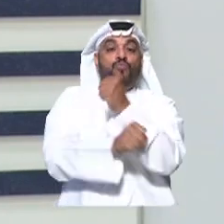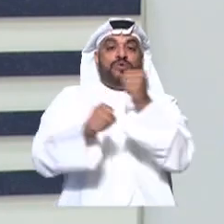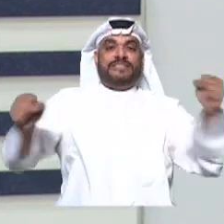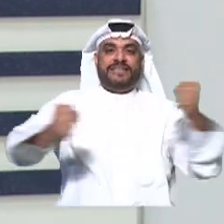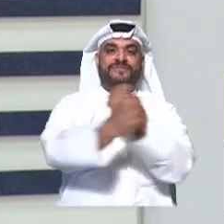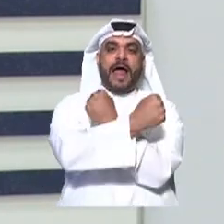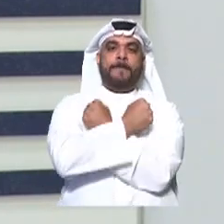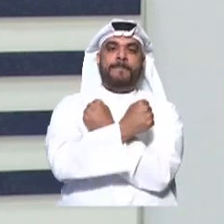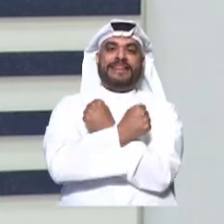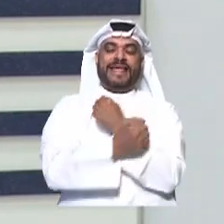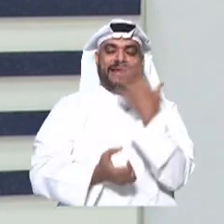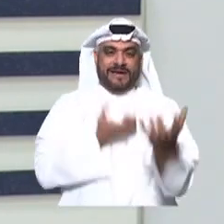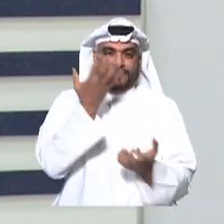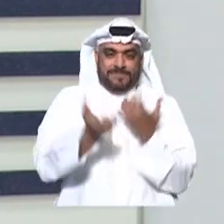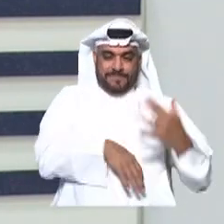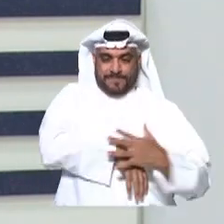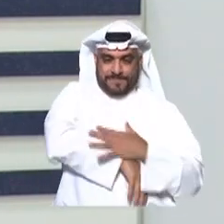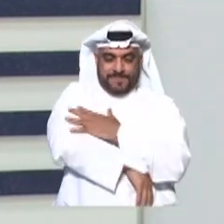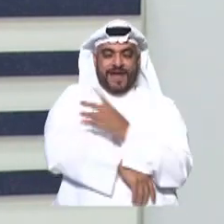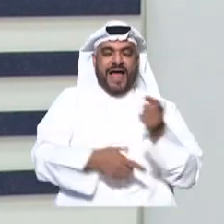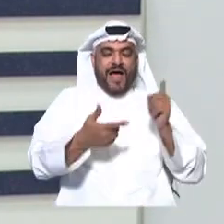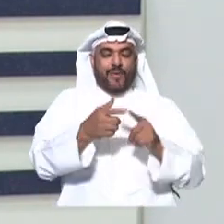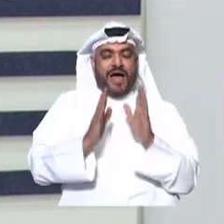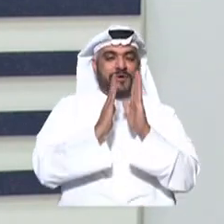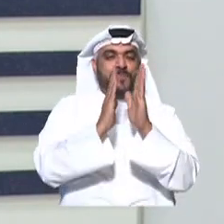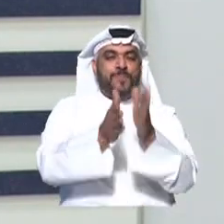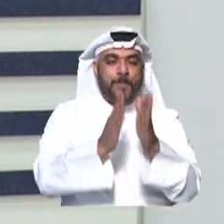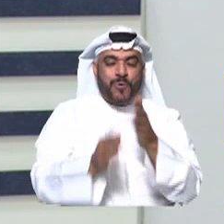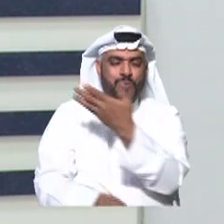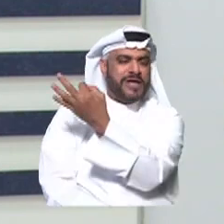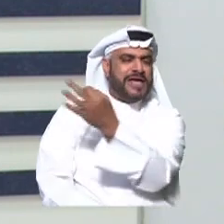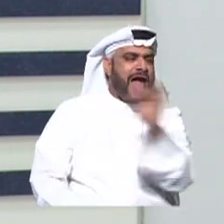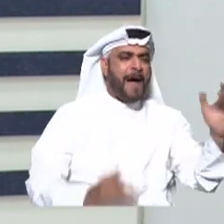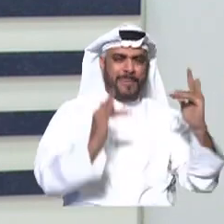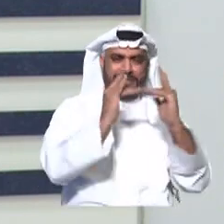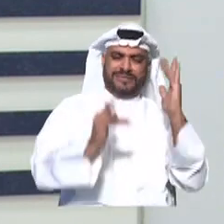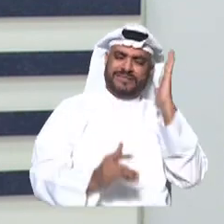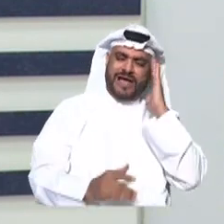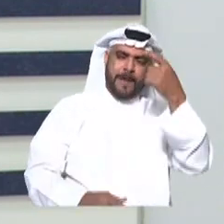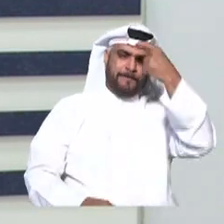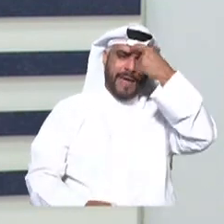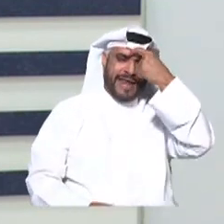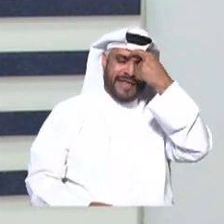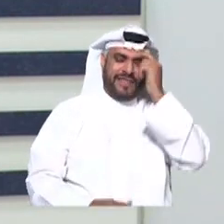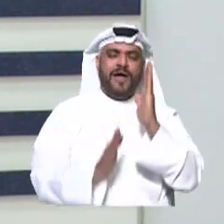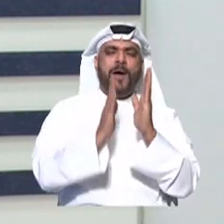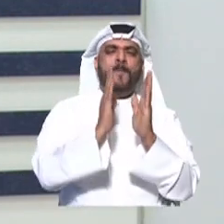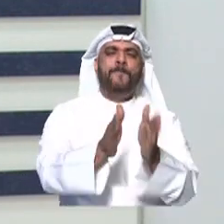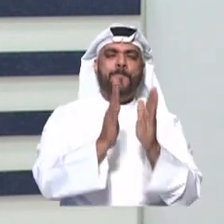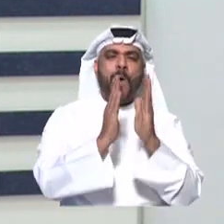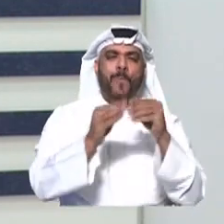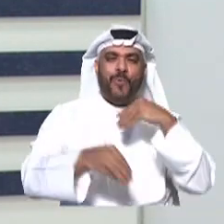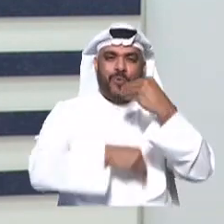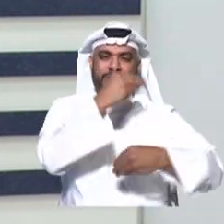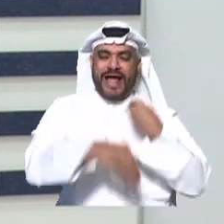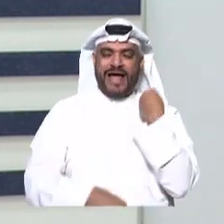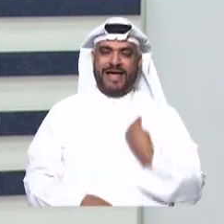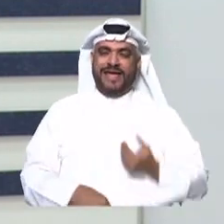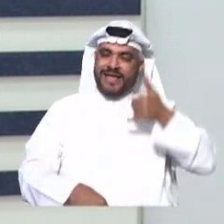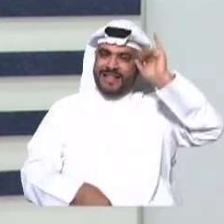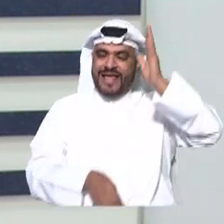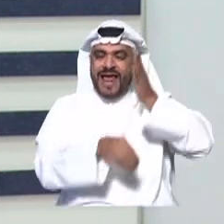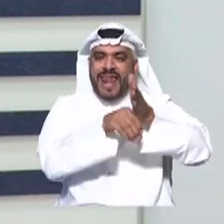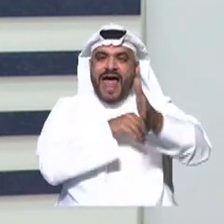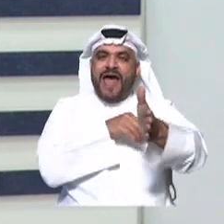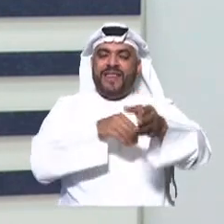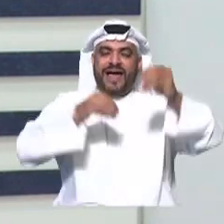التهنئة بمناسبة عيد الأضحى المبارك للمصابين بالحروق جراء الحوادث من الأطفال والكبار،